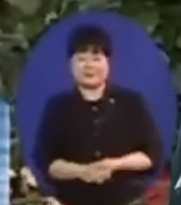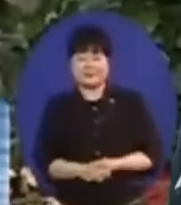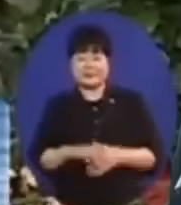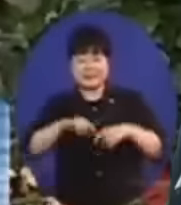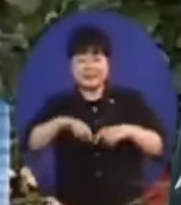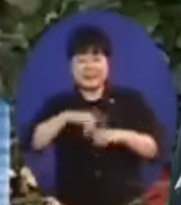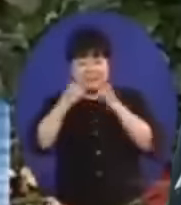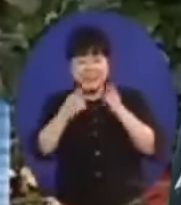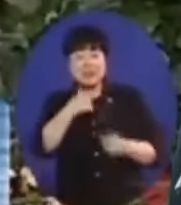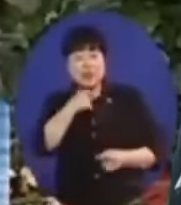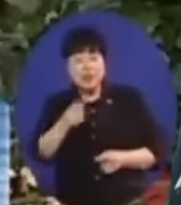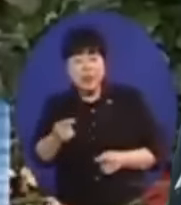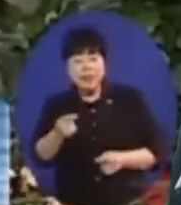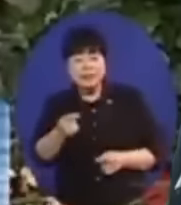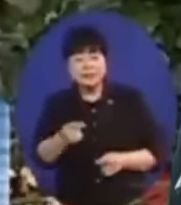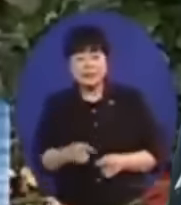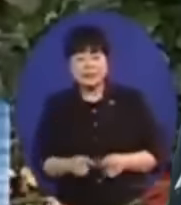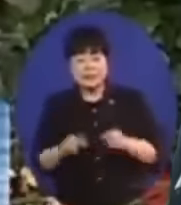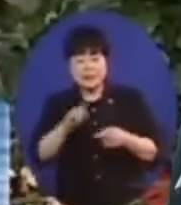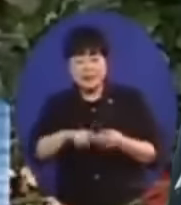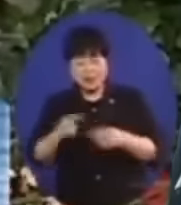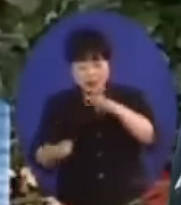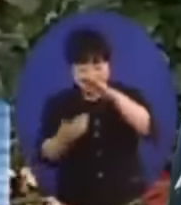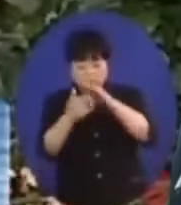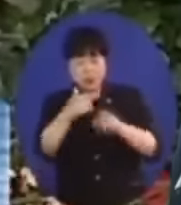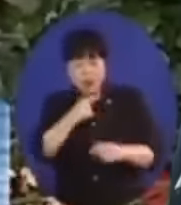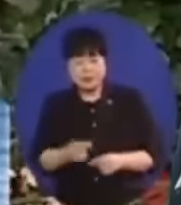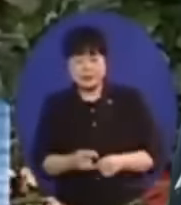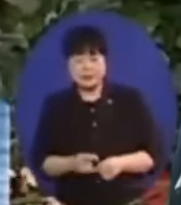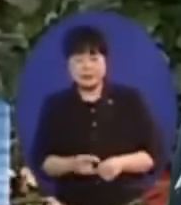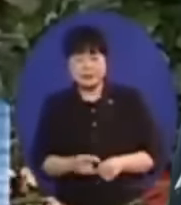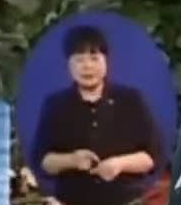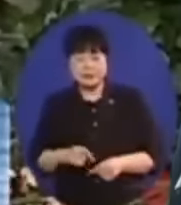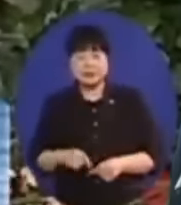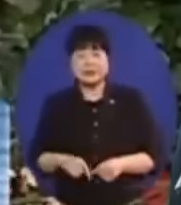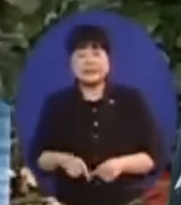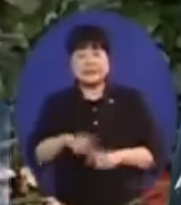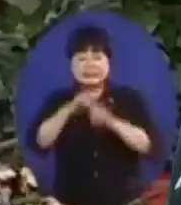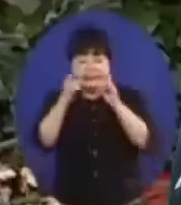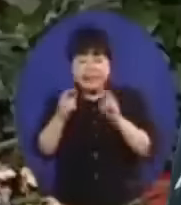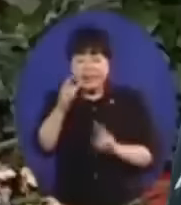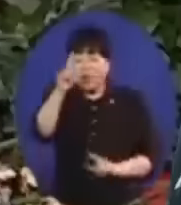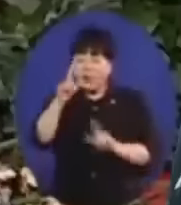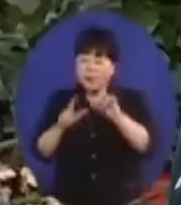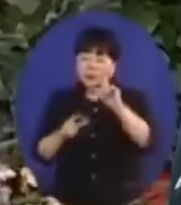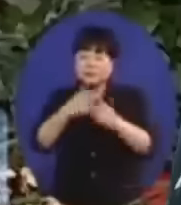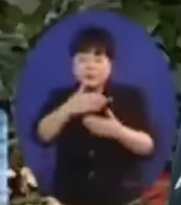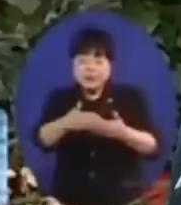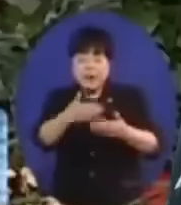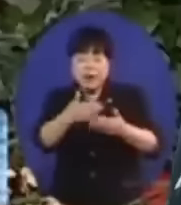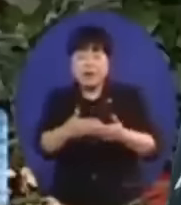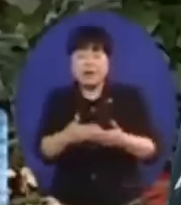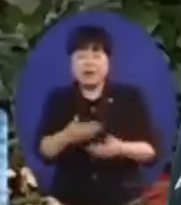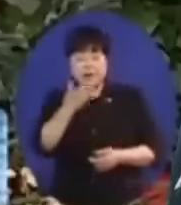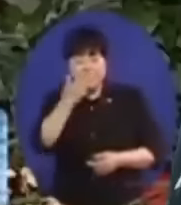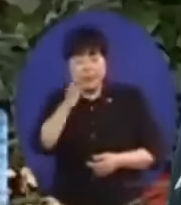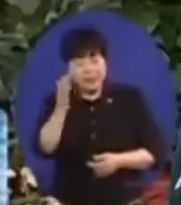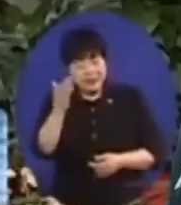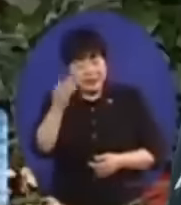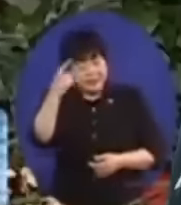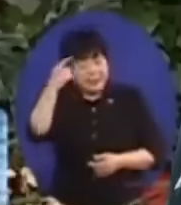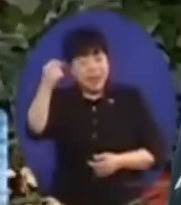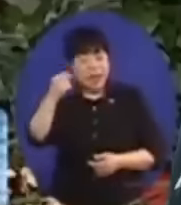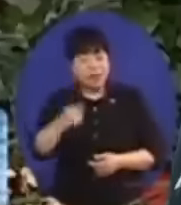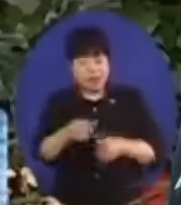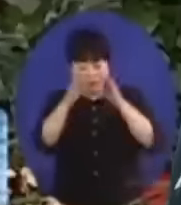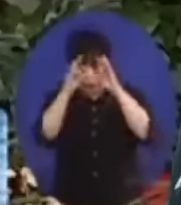자신이 되고자 하는 사람이 되기 위해서는 그런 사람이 되었을 때의 자기의 모습을 이미지로 그려 마음속에 항상 간직하고